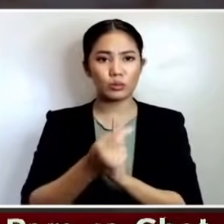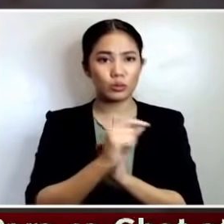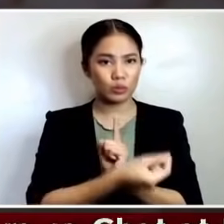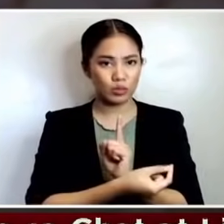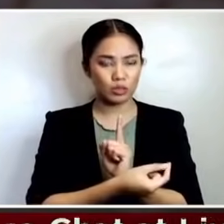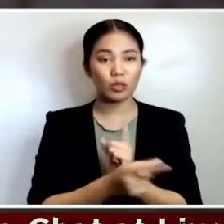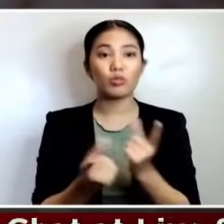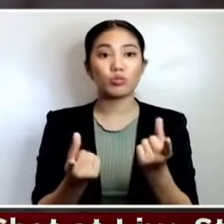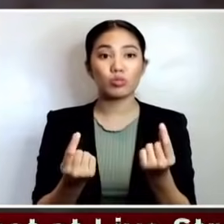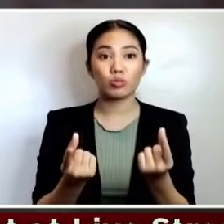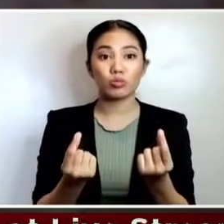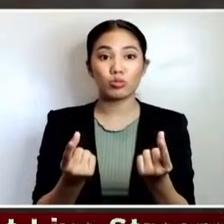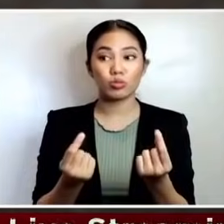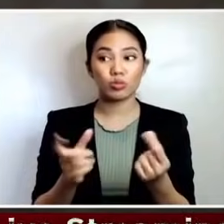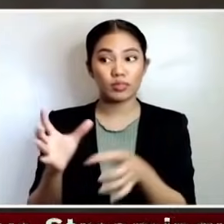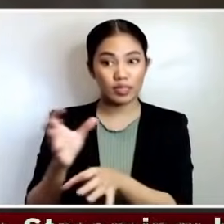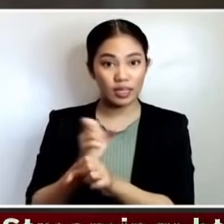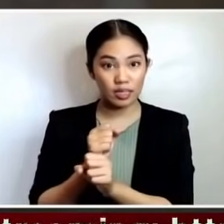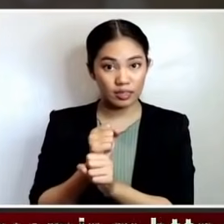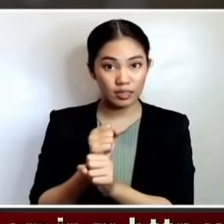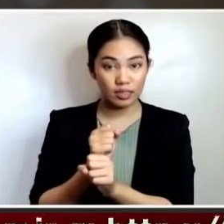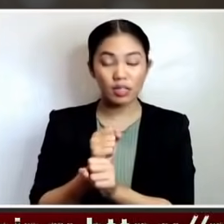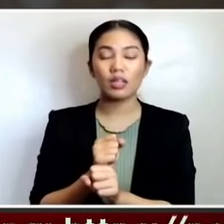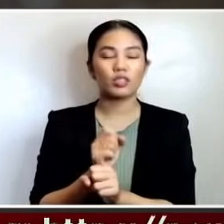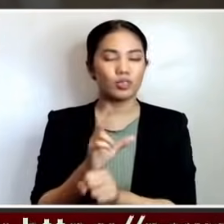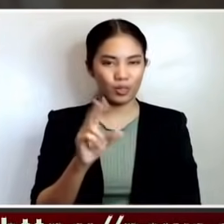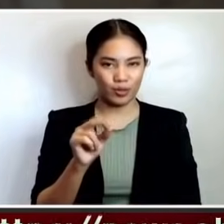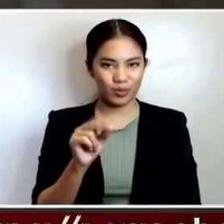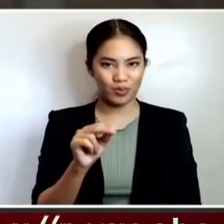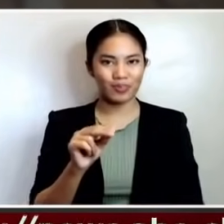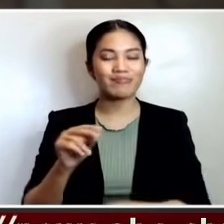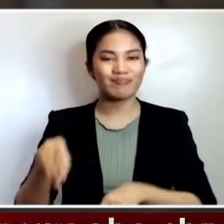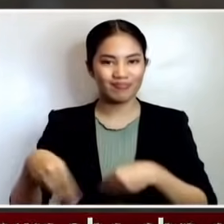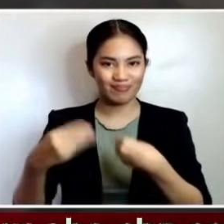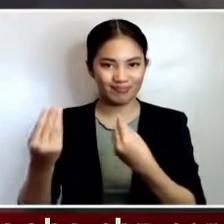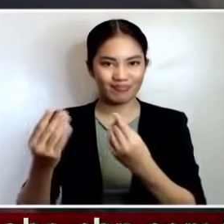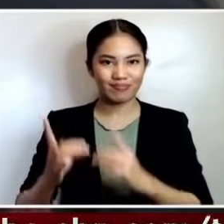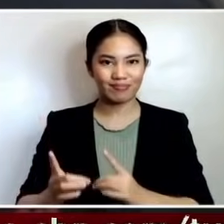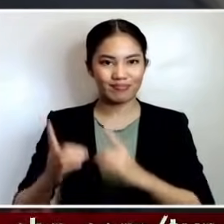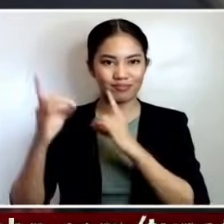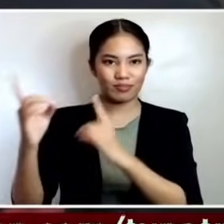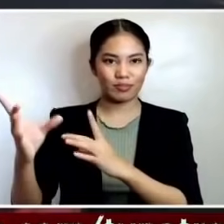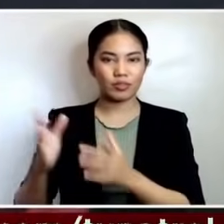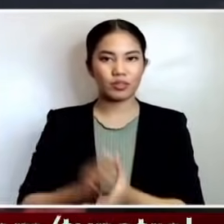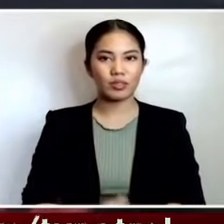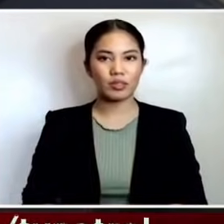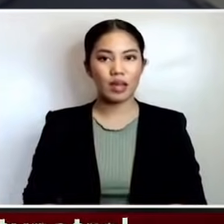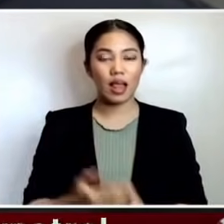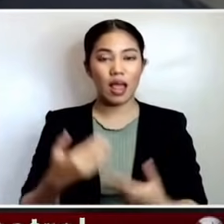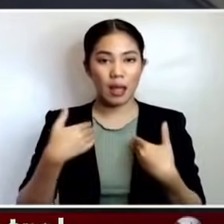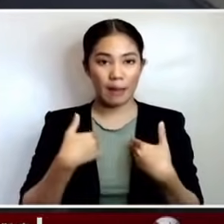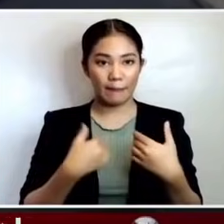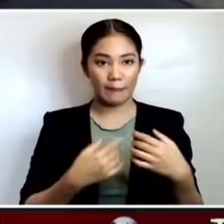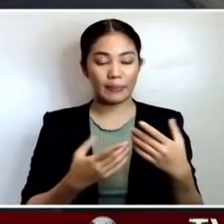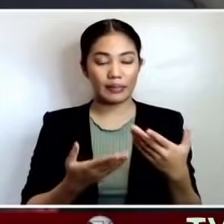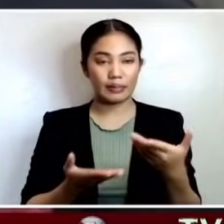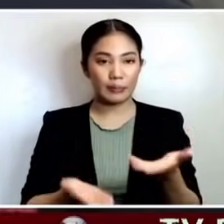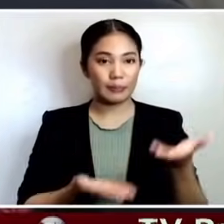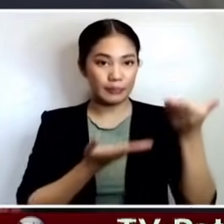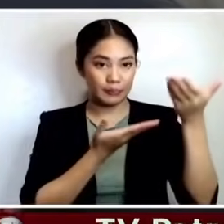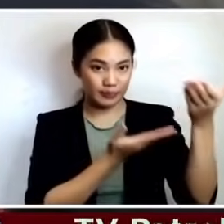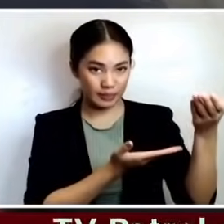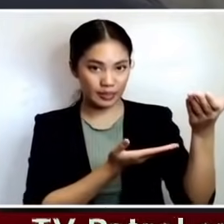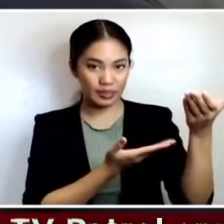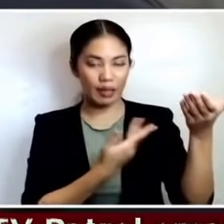ng kailangan niya, kundi magbigay ng tulong. Pumunta po siya mismo sa drop-off point ng mga donations, may dala-dala siyang mga trays ng